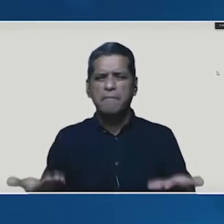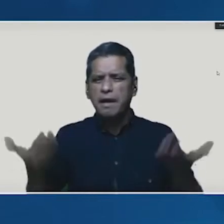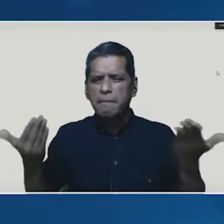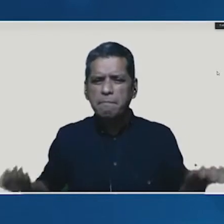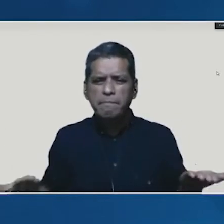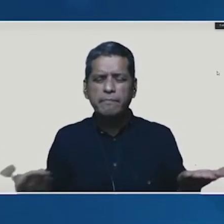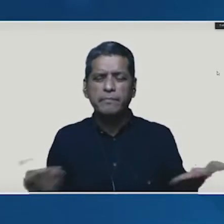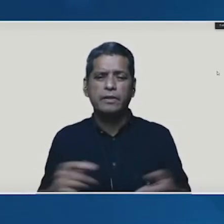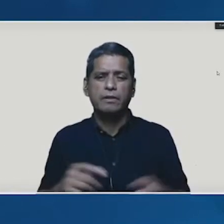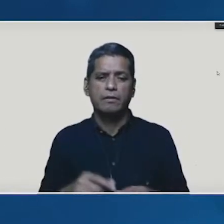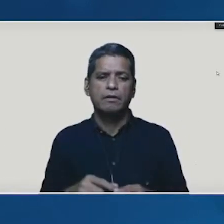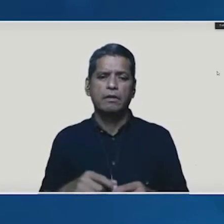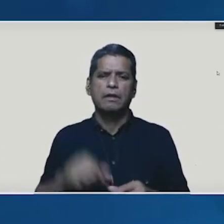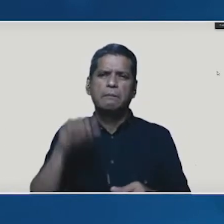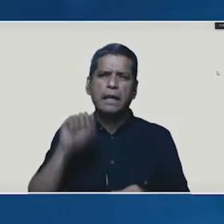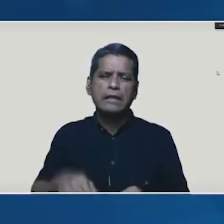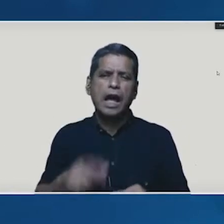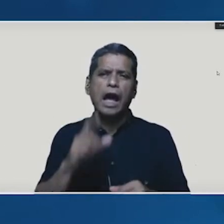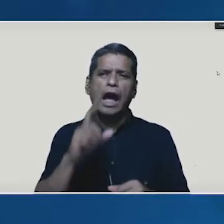harus bilang itu